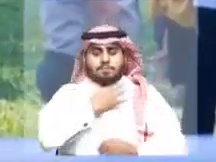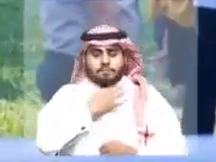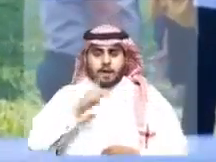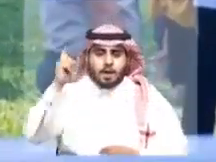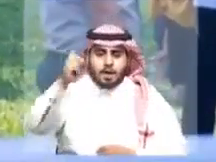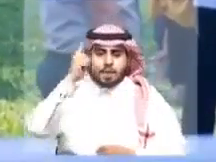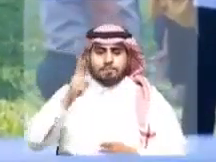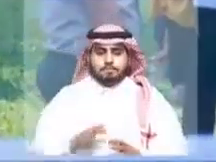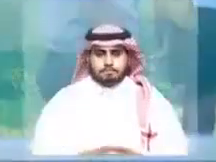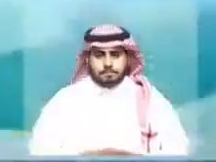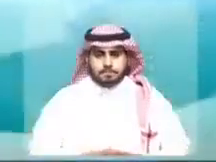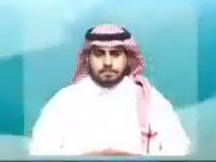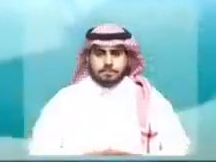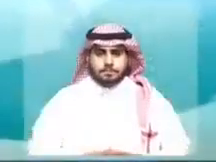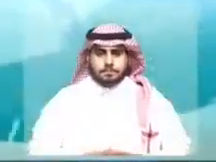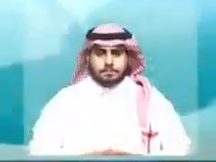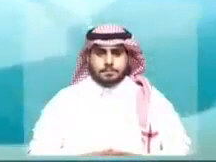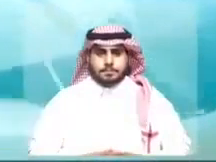العالم.